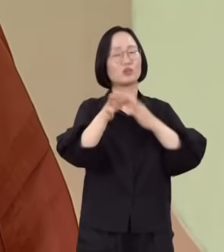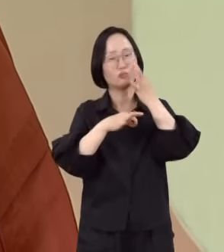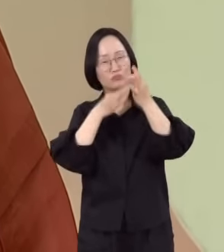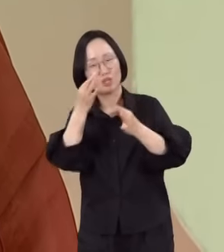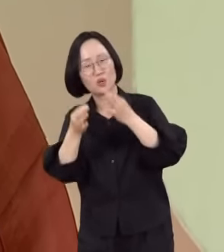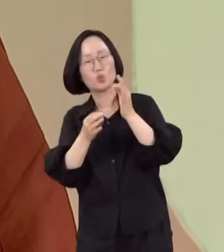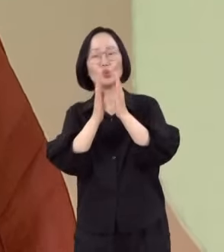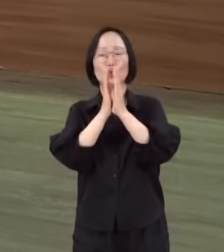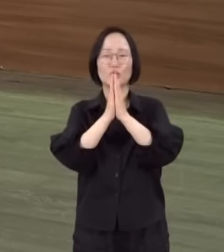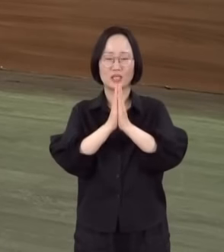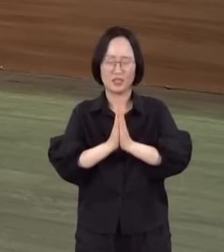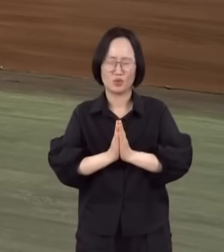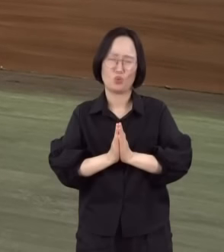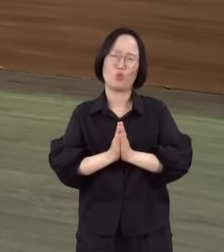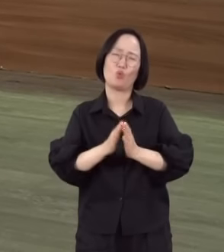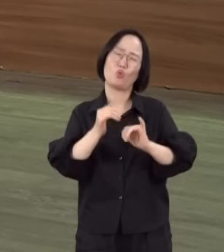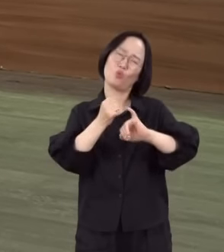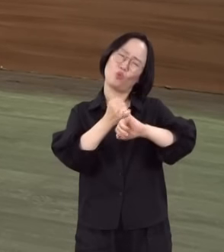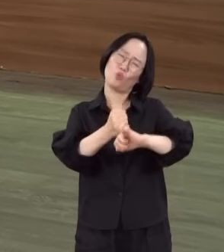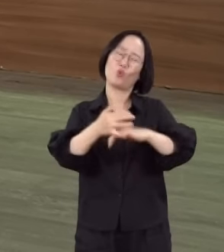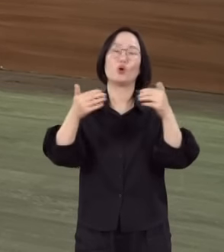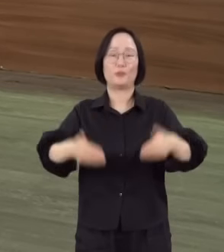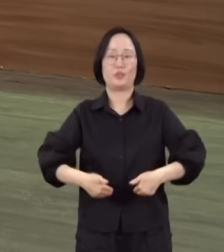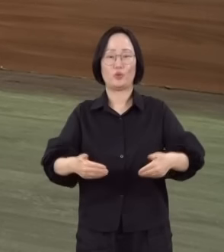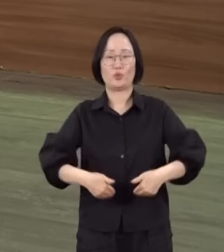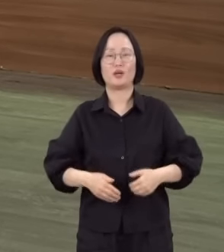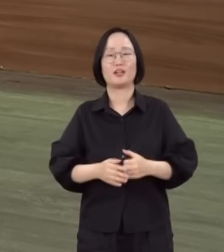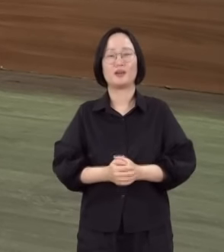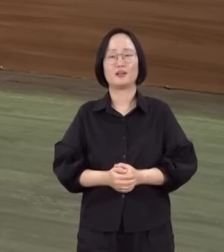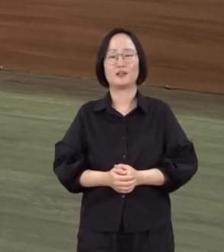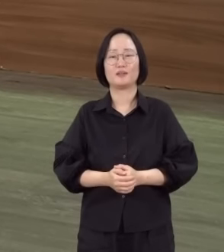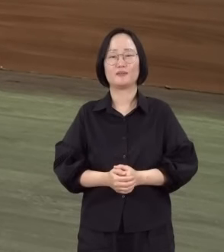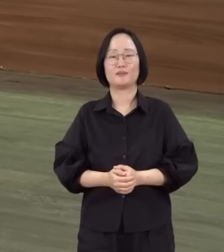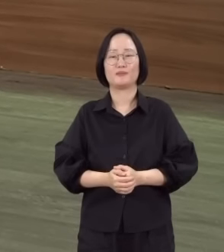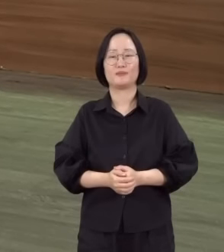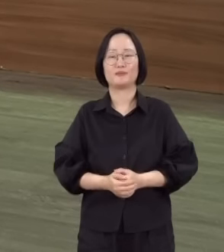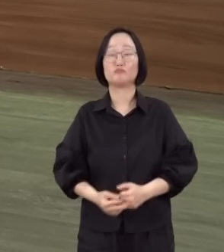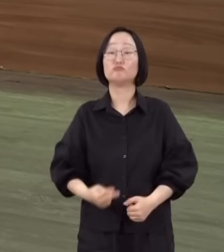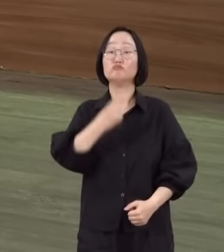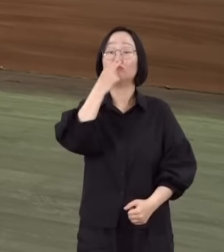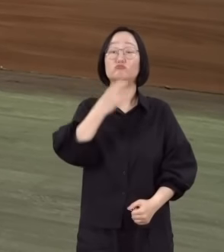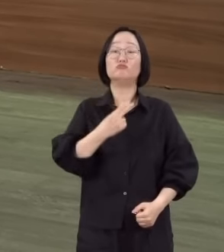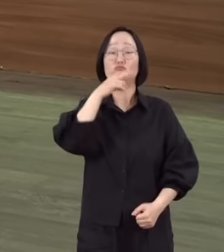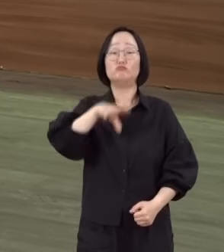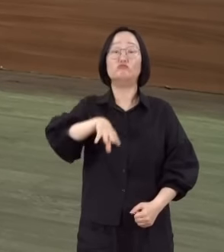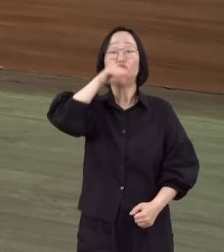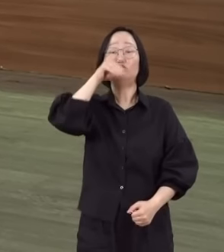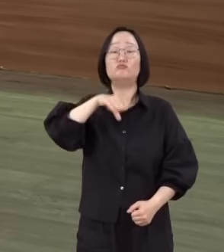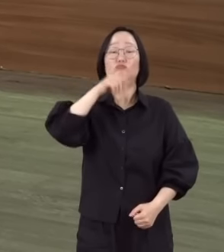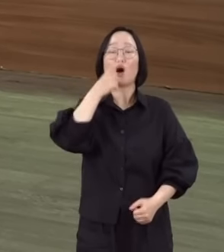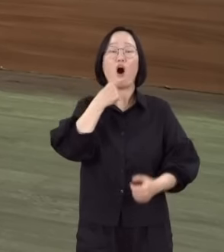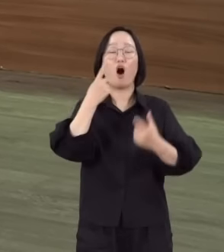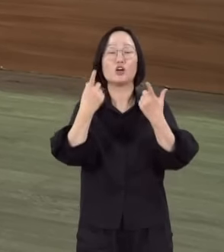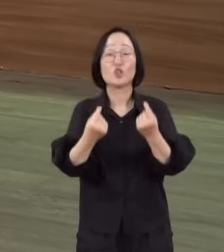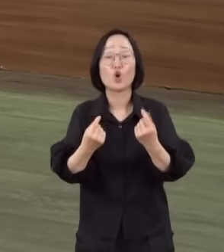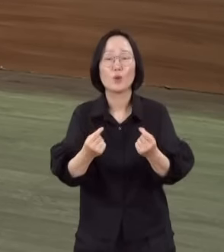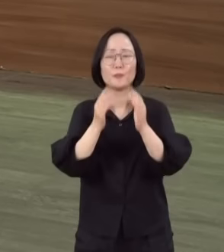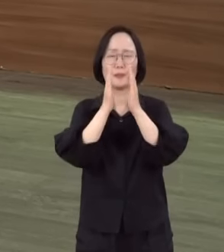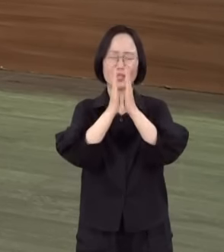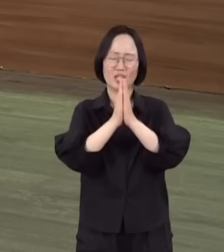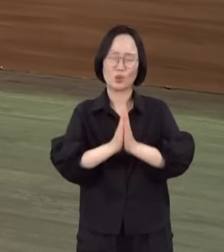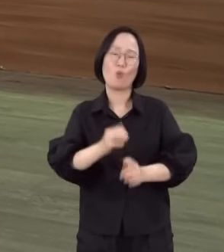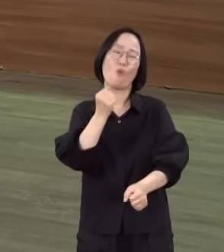기도할뿐입니다 그래서 제가 가 늘 하는 얘기가 있습니다 숨쉬듯이 기도하자 우리가 숨쉴